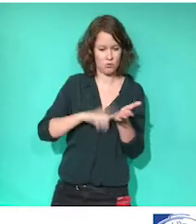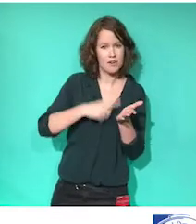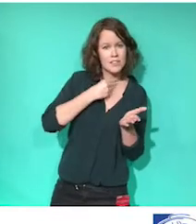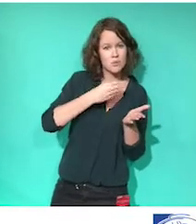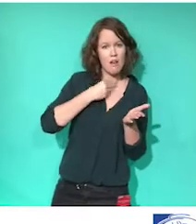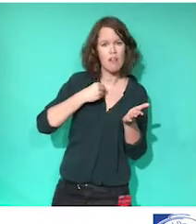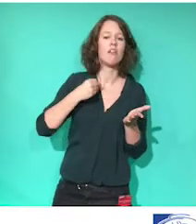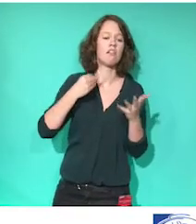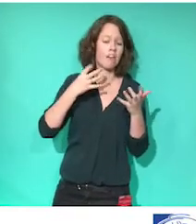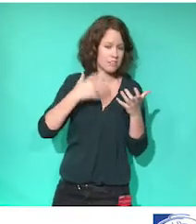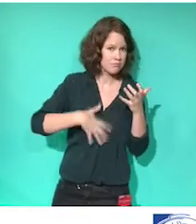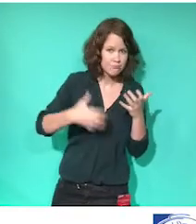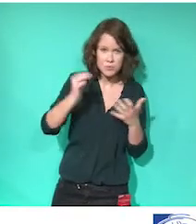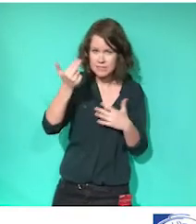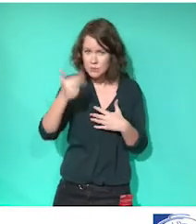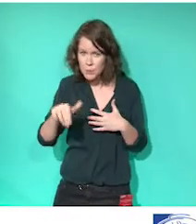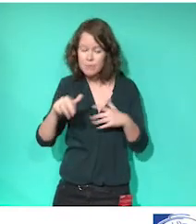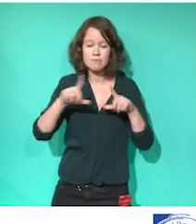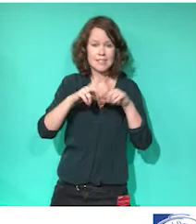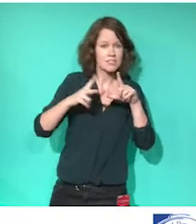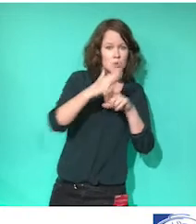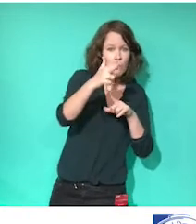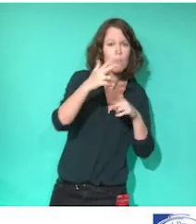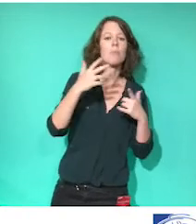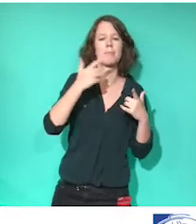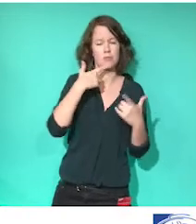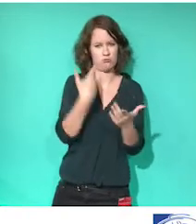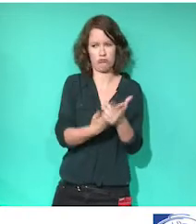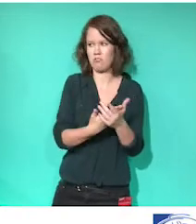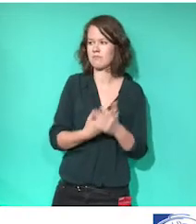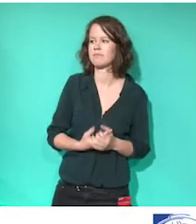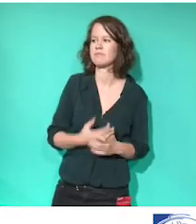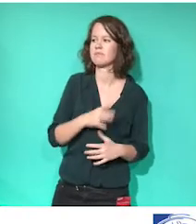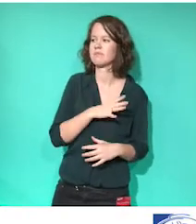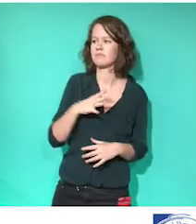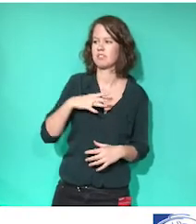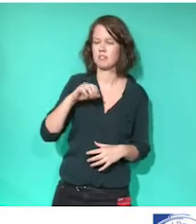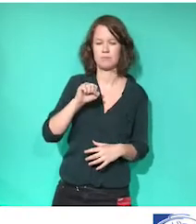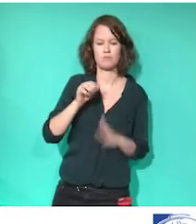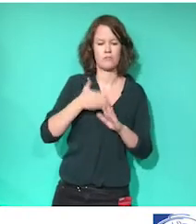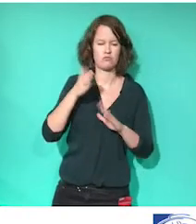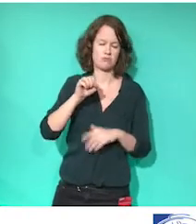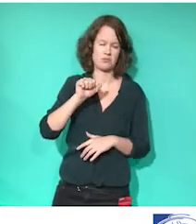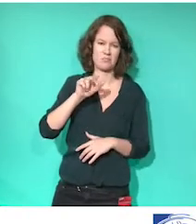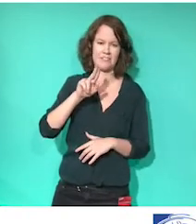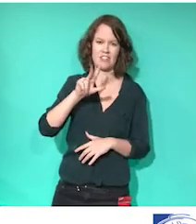et reproductifs, informés sur l'excision, parlons-en, Moira Sauvage.